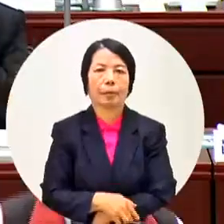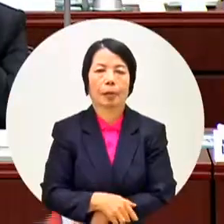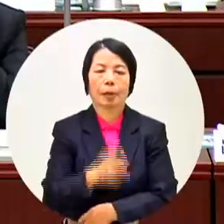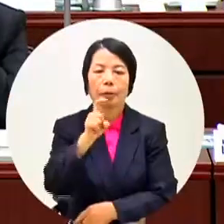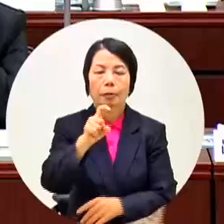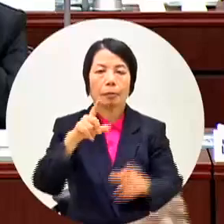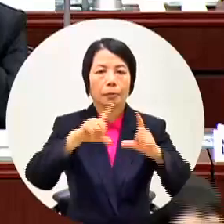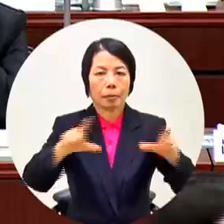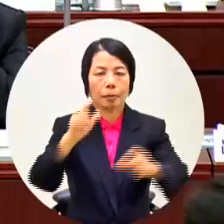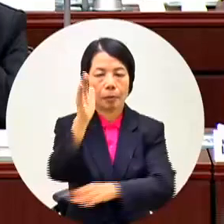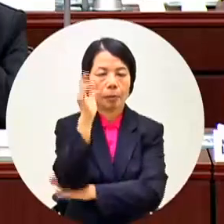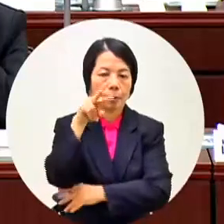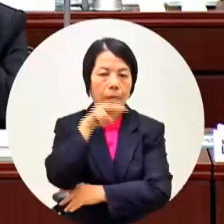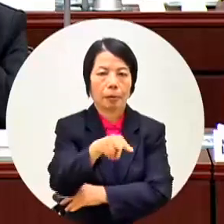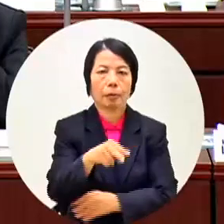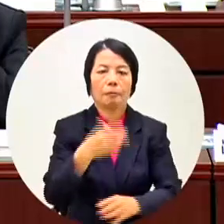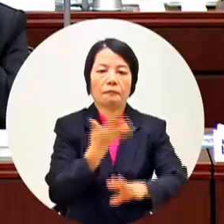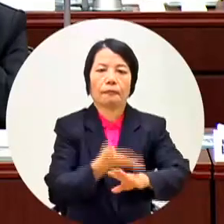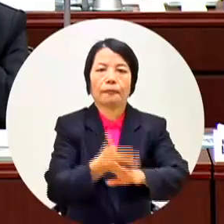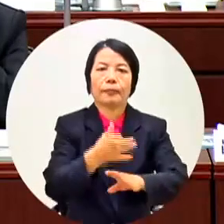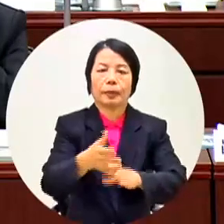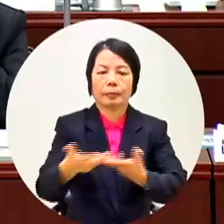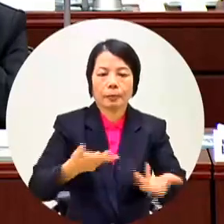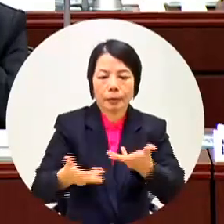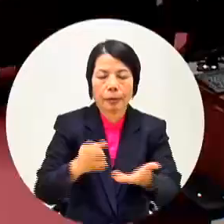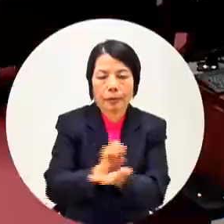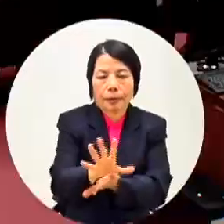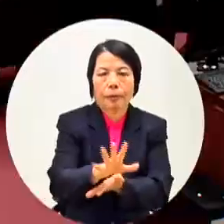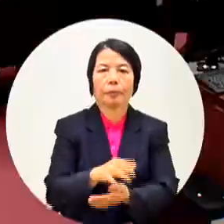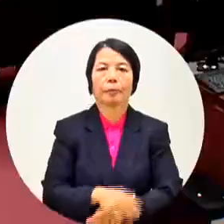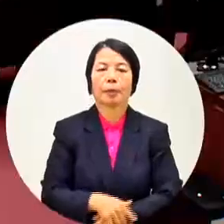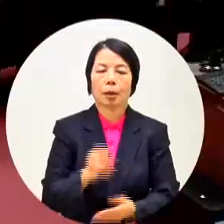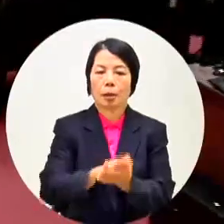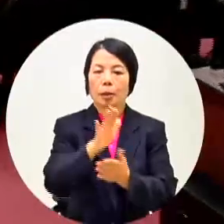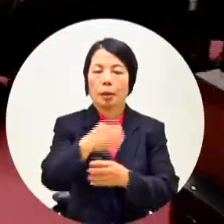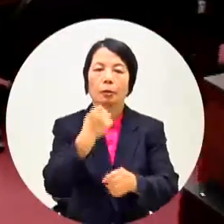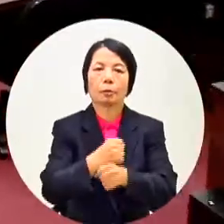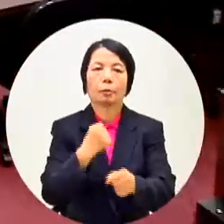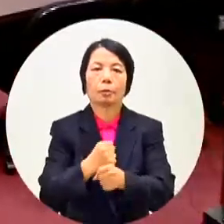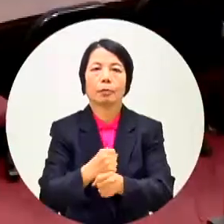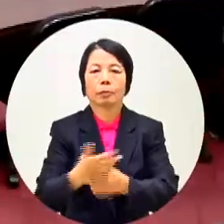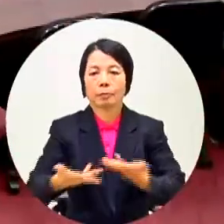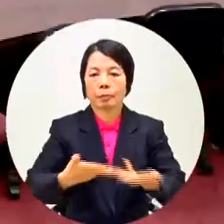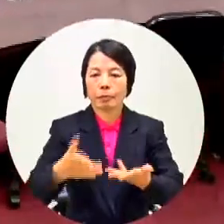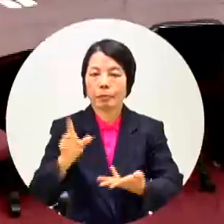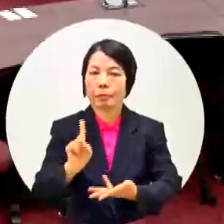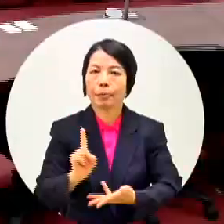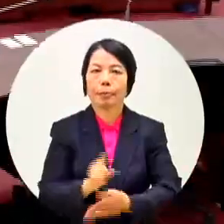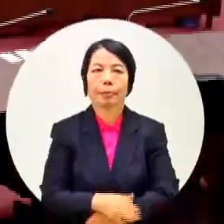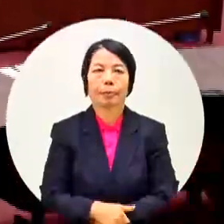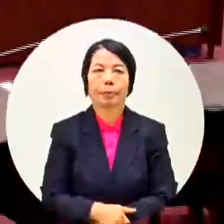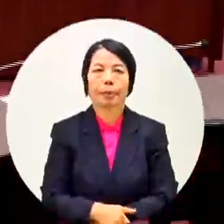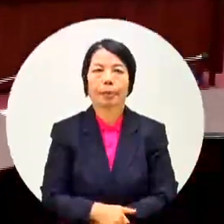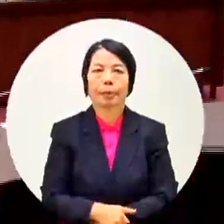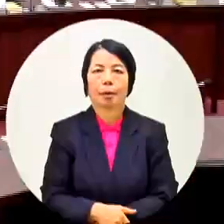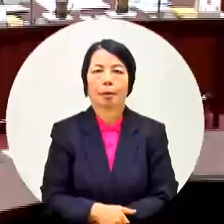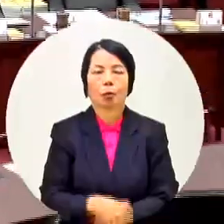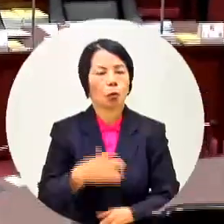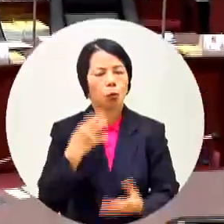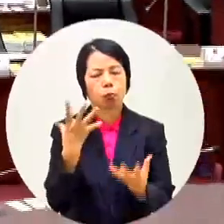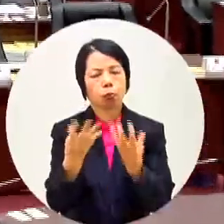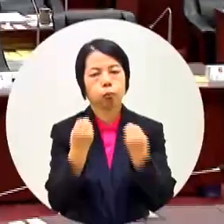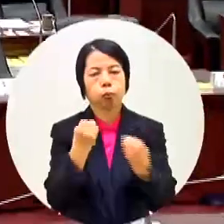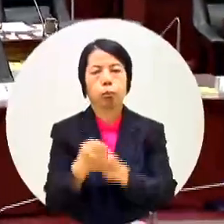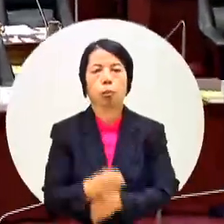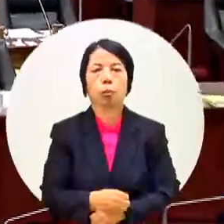政报告里面，你未来要做的事情。所以我不清楚，一个就职20天的